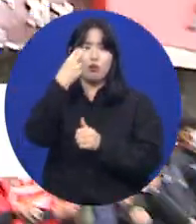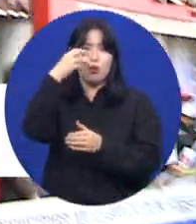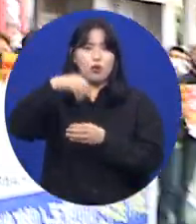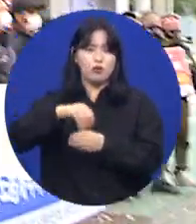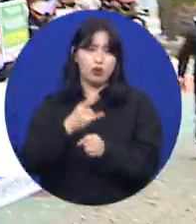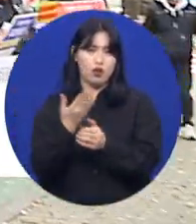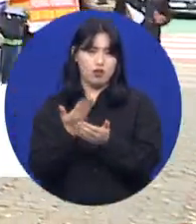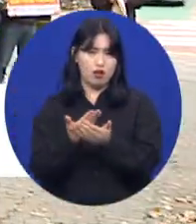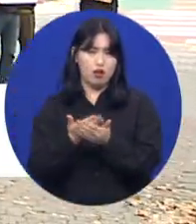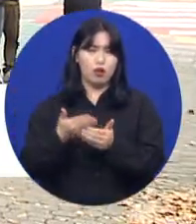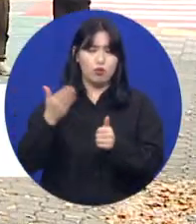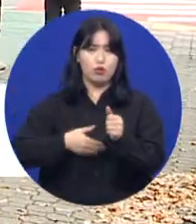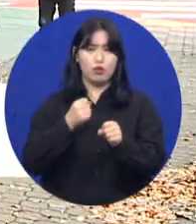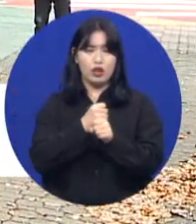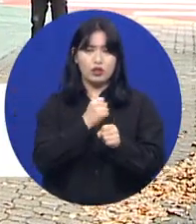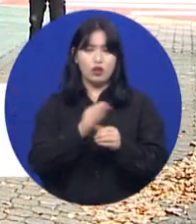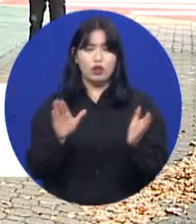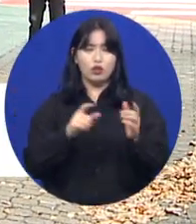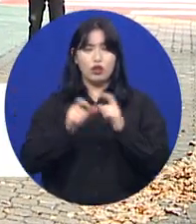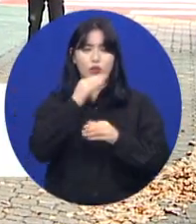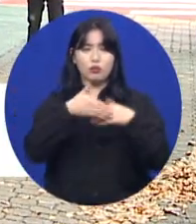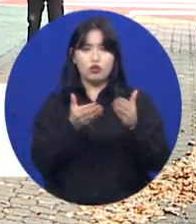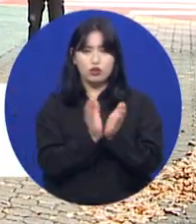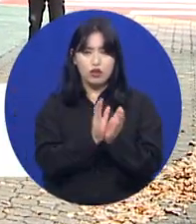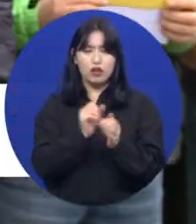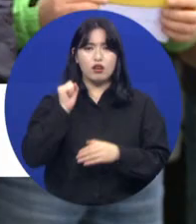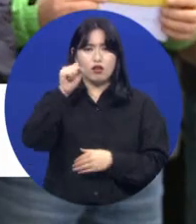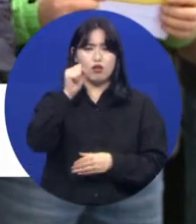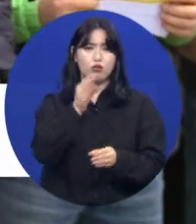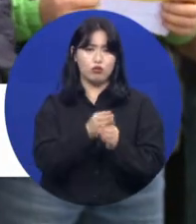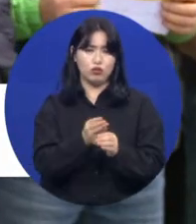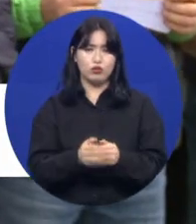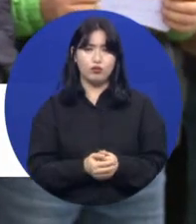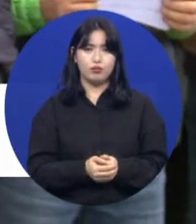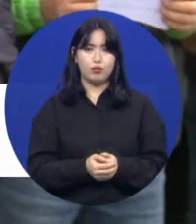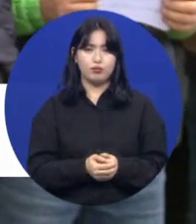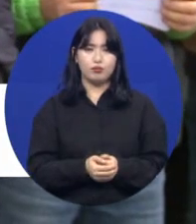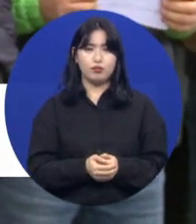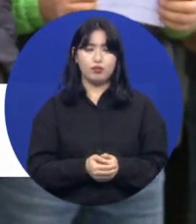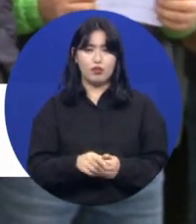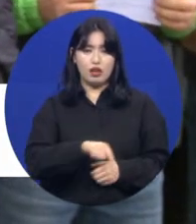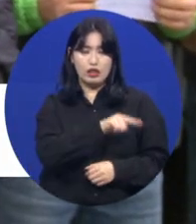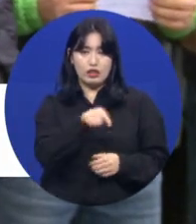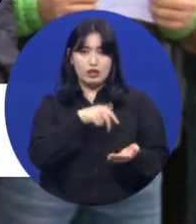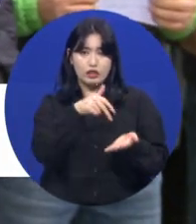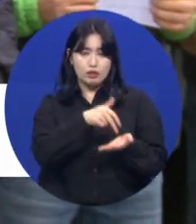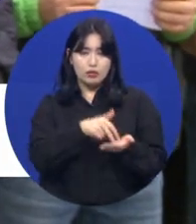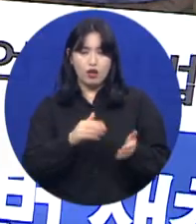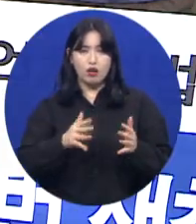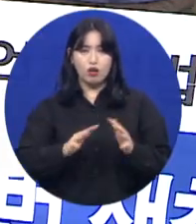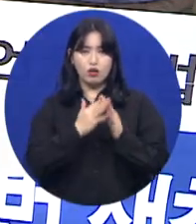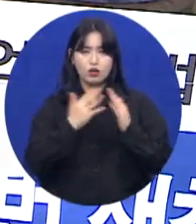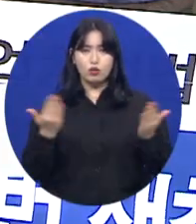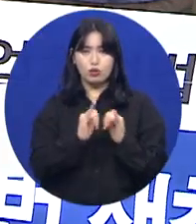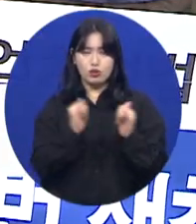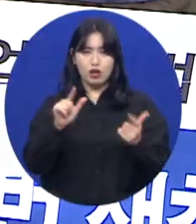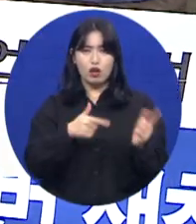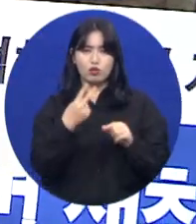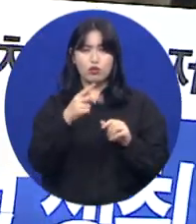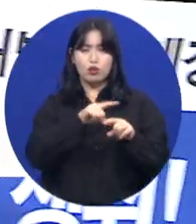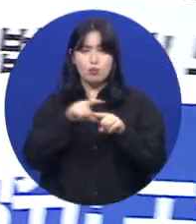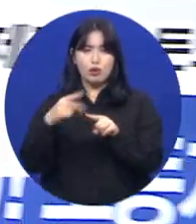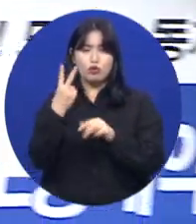요구하며 더불어민주당 제주도당에서 농성에 들어갔습니다. 이들은 건설 노동자들이 하루 평균